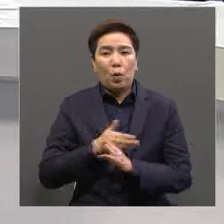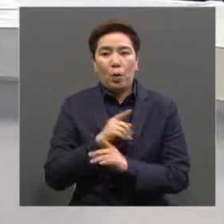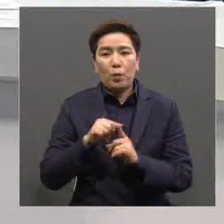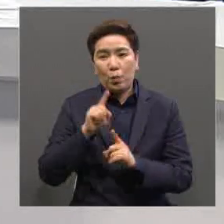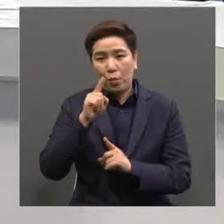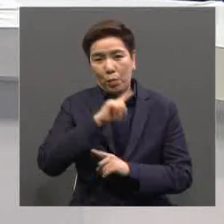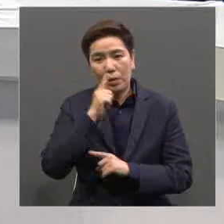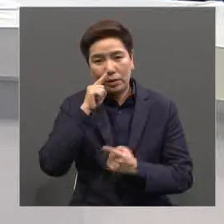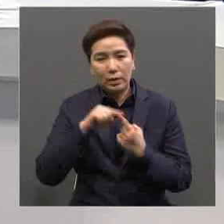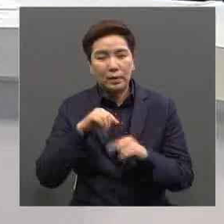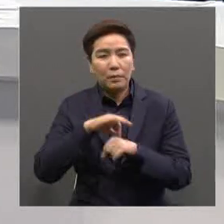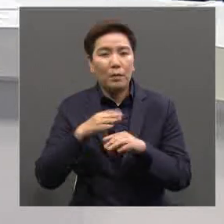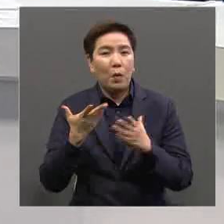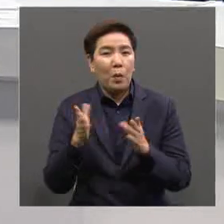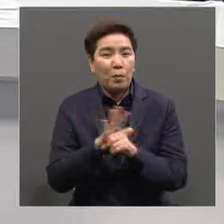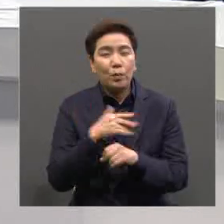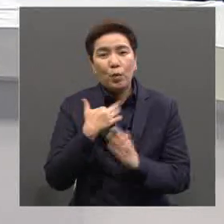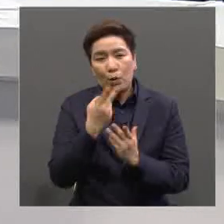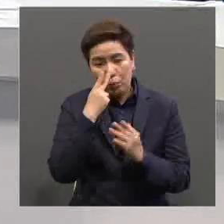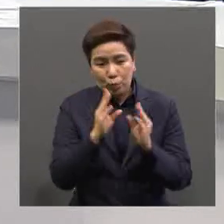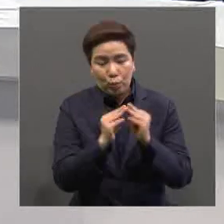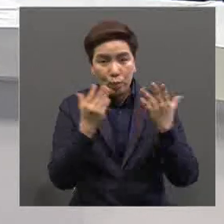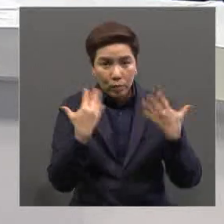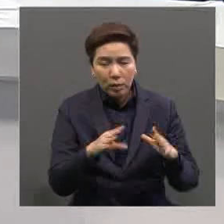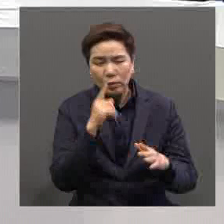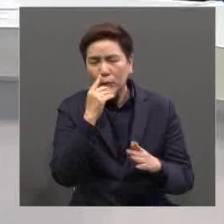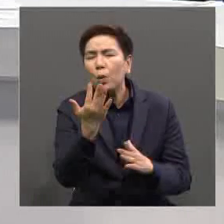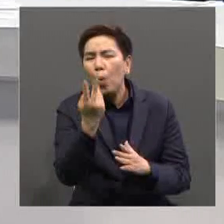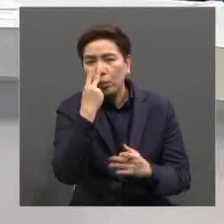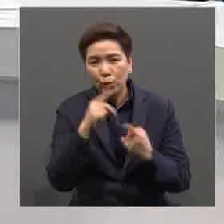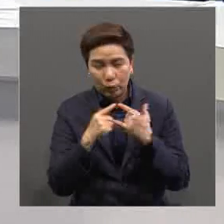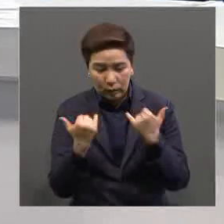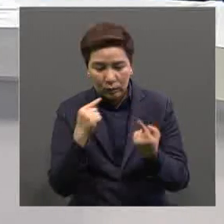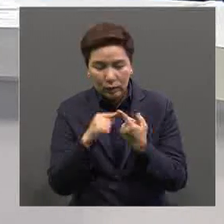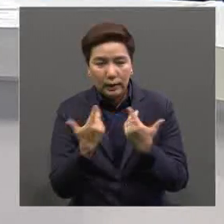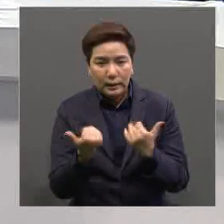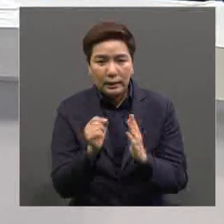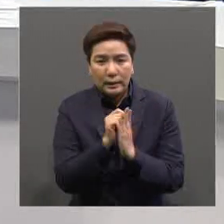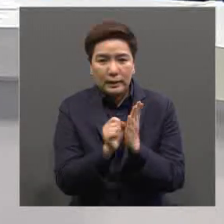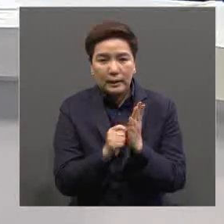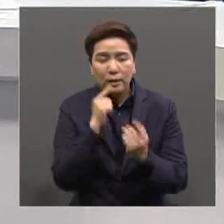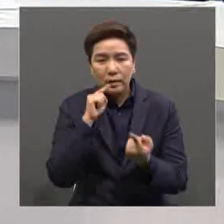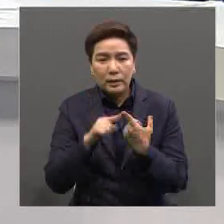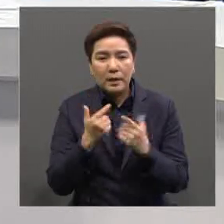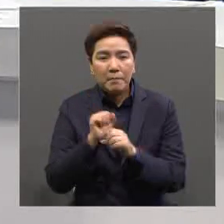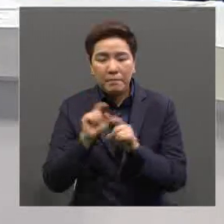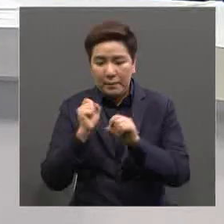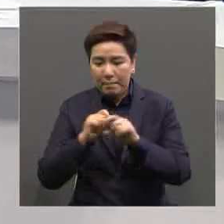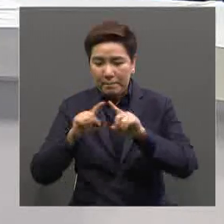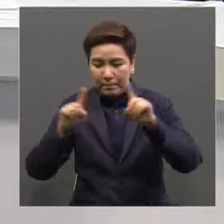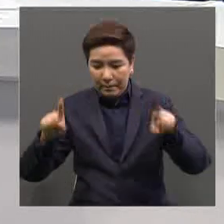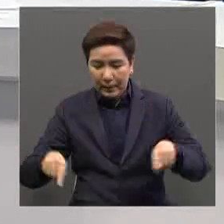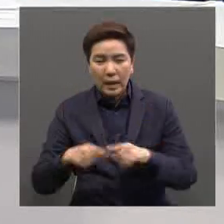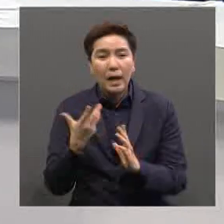วัน น่าจะเป็นอย่างนั้นหรือเปล่า หรือว่าประชุมเสร็จแล้วก็คือตอนนี้เขาบอกว่าร่างพระราชกฤษฎีกามันออกมาเป็นได้คือเ